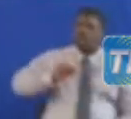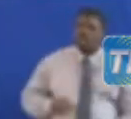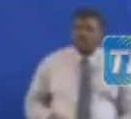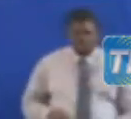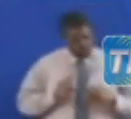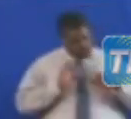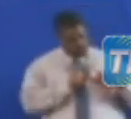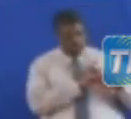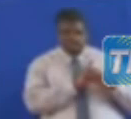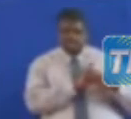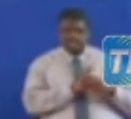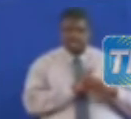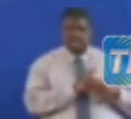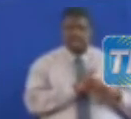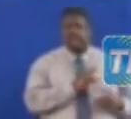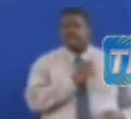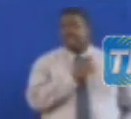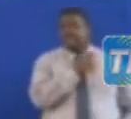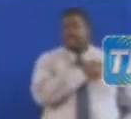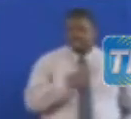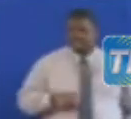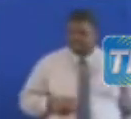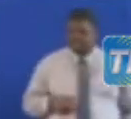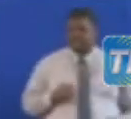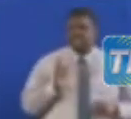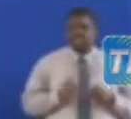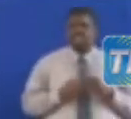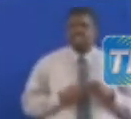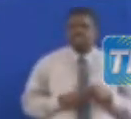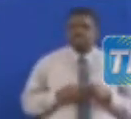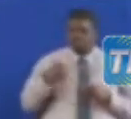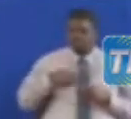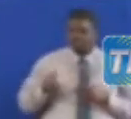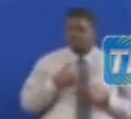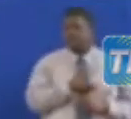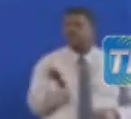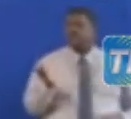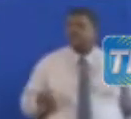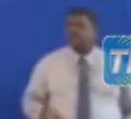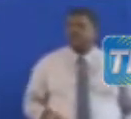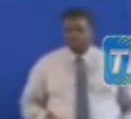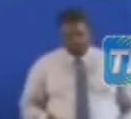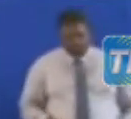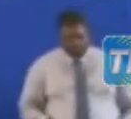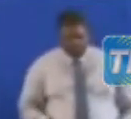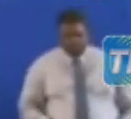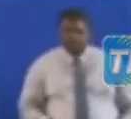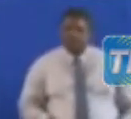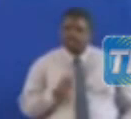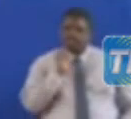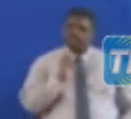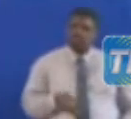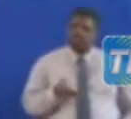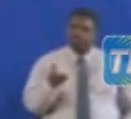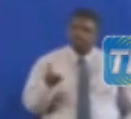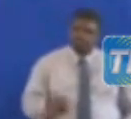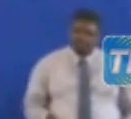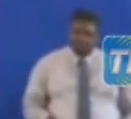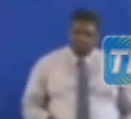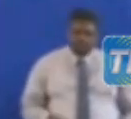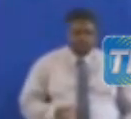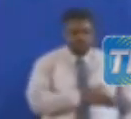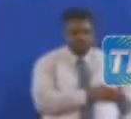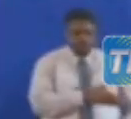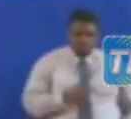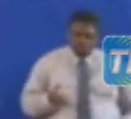kwa kushirikiana na ofisi ya Rais Ikulu, ofisi ya Makamu wa Rais pamoja na wizara nyingine. Mheshimiwa Spika, kwa